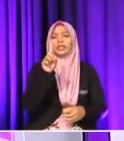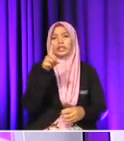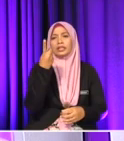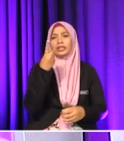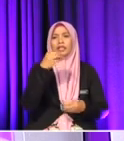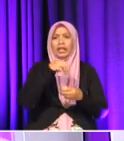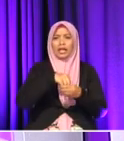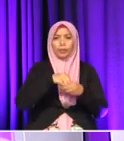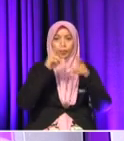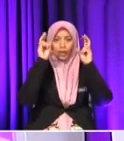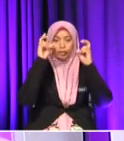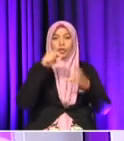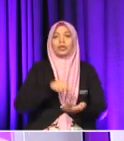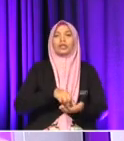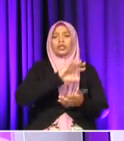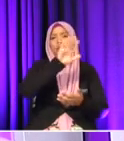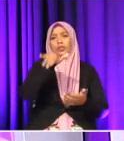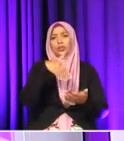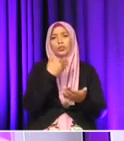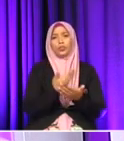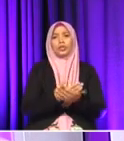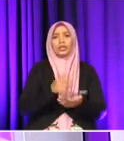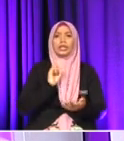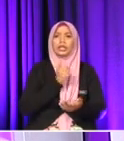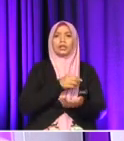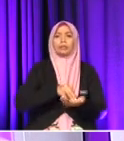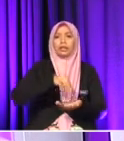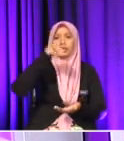itu bentuk grafik digital dalam semua mata pelajaran Insyaallah